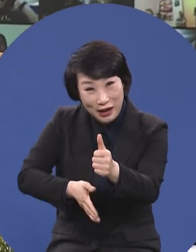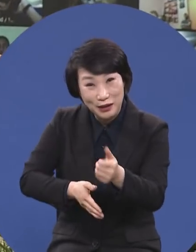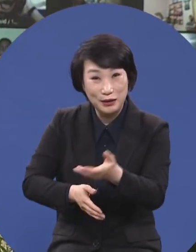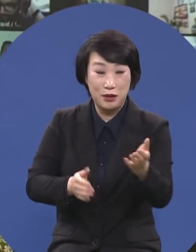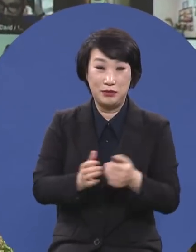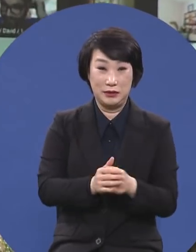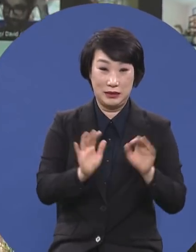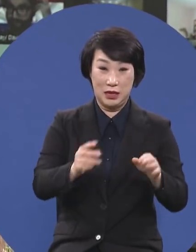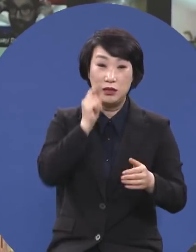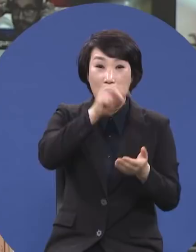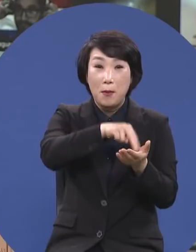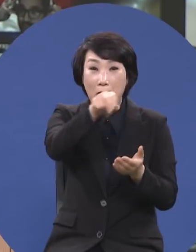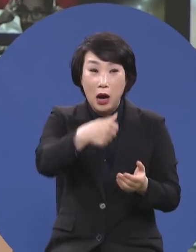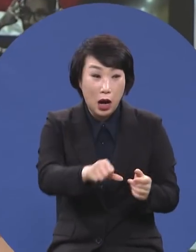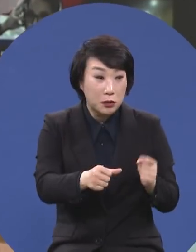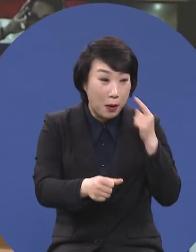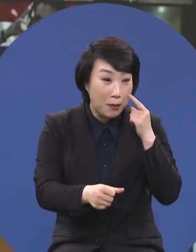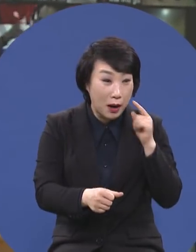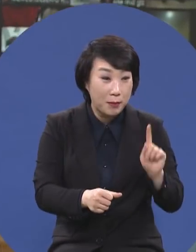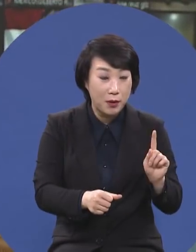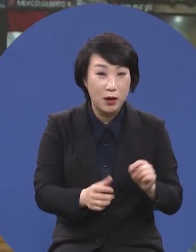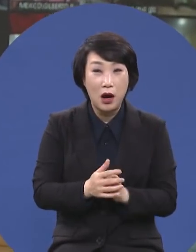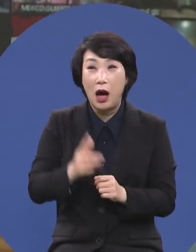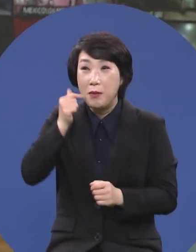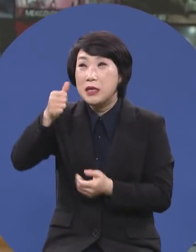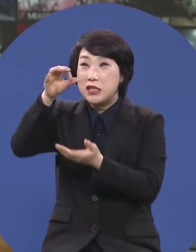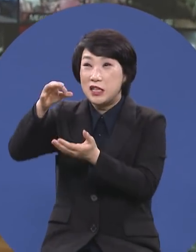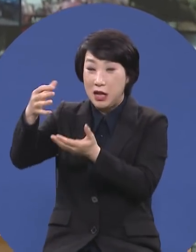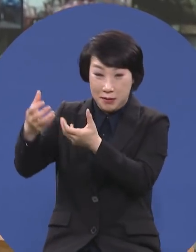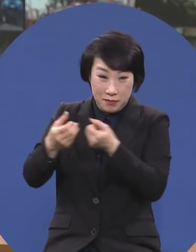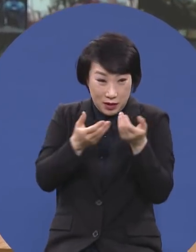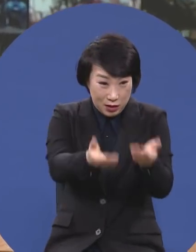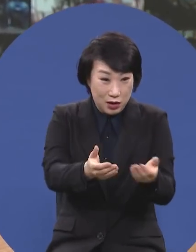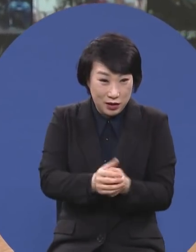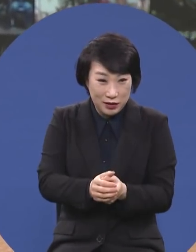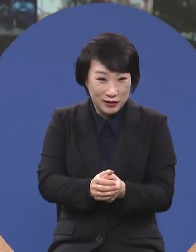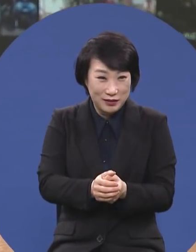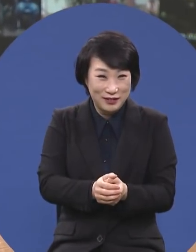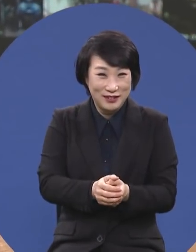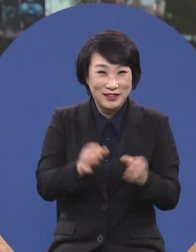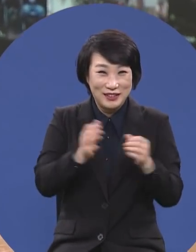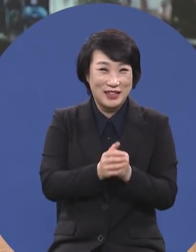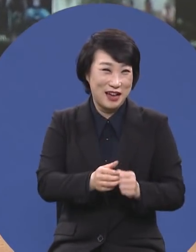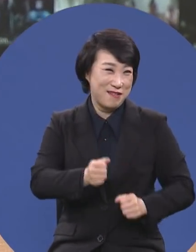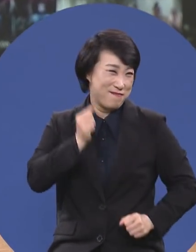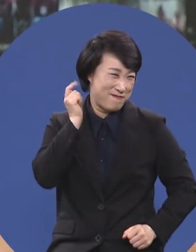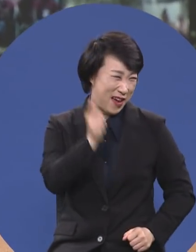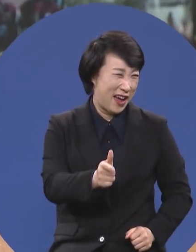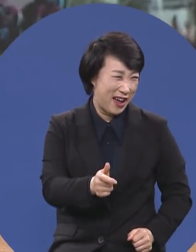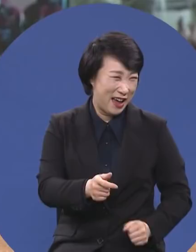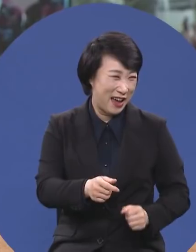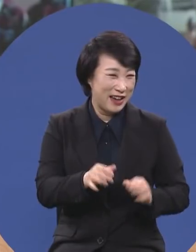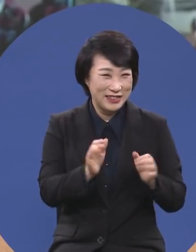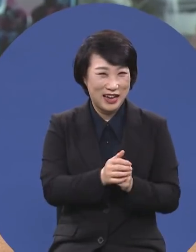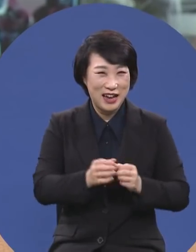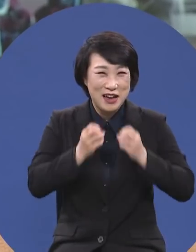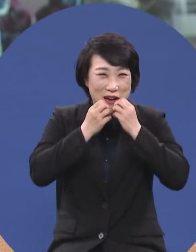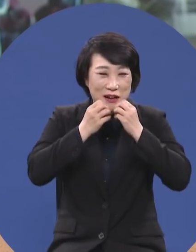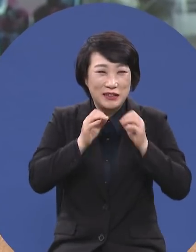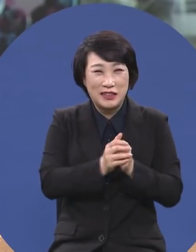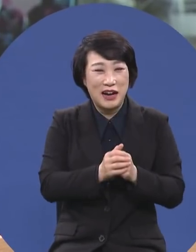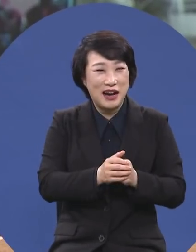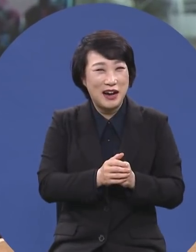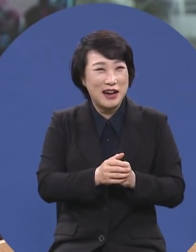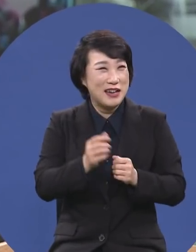탕자가 보세요. 나가서 아버지 재산 가지고 항방탕할 때는 얼마나 인기가 있었고 얼마나